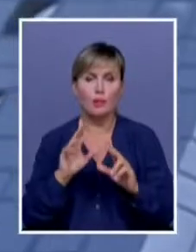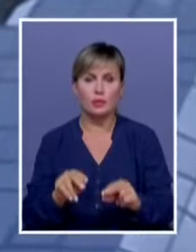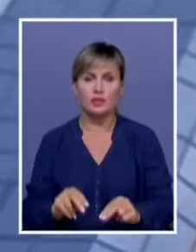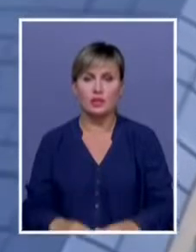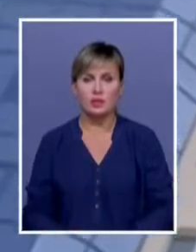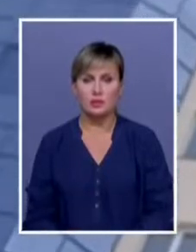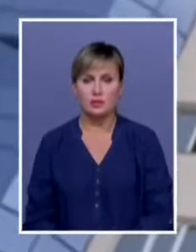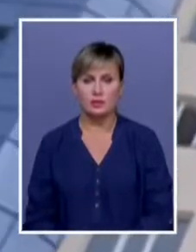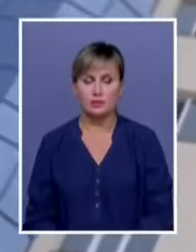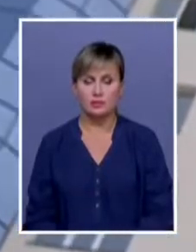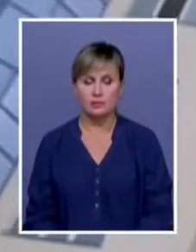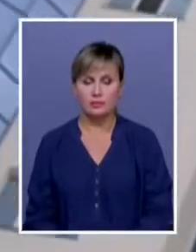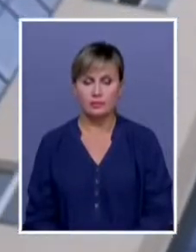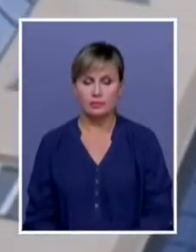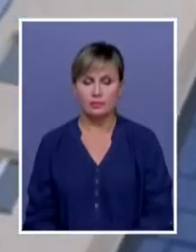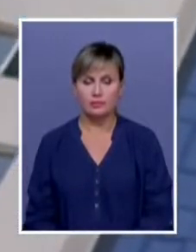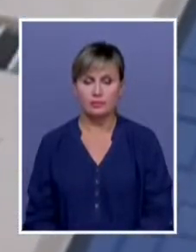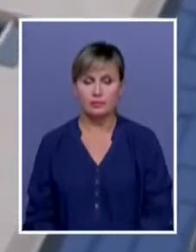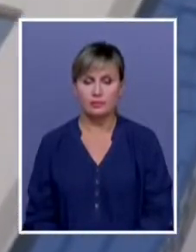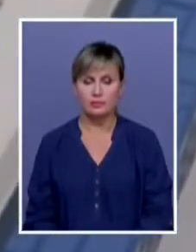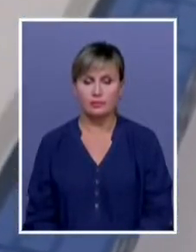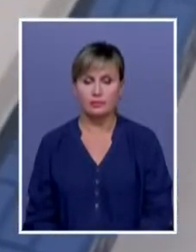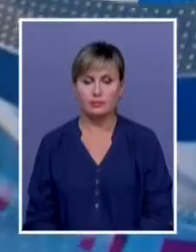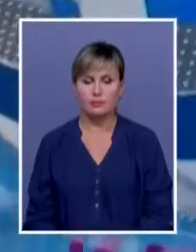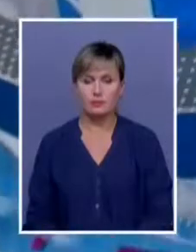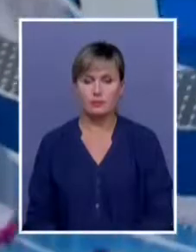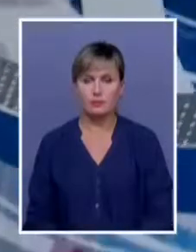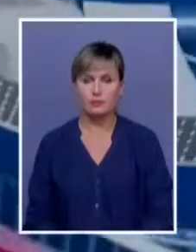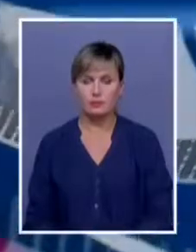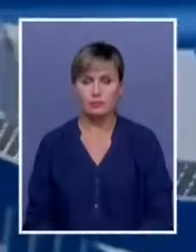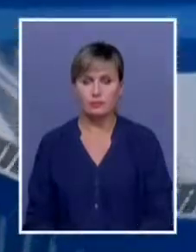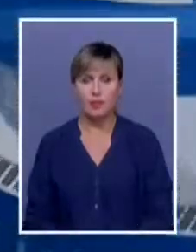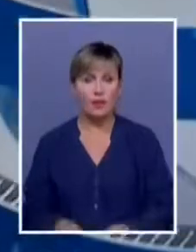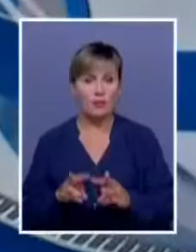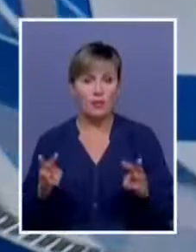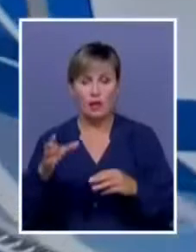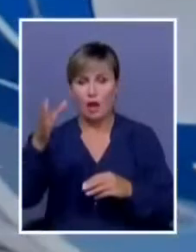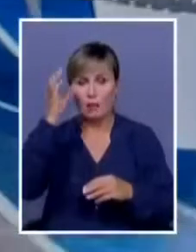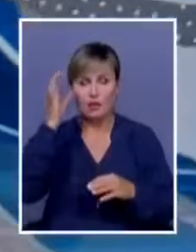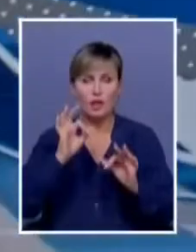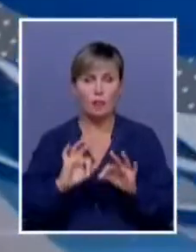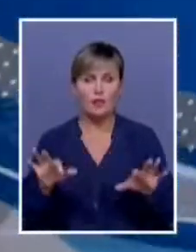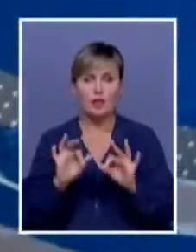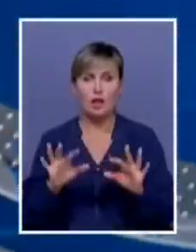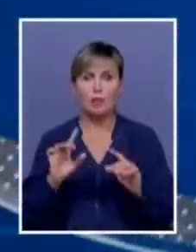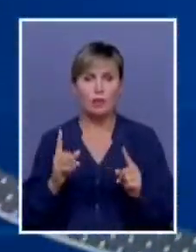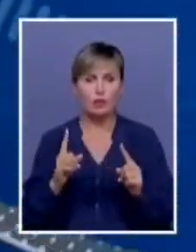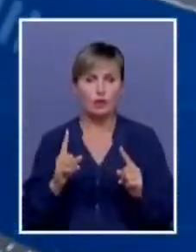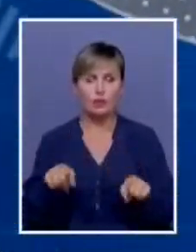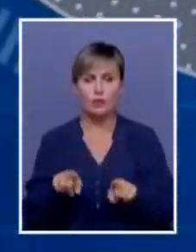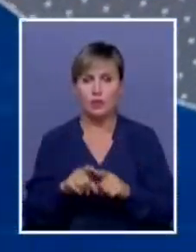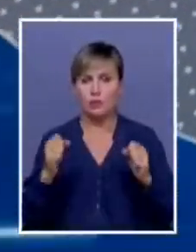Мира Альжанова, Даниар Умар, телеканал АМТ, Нур-Султан. В Министерстве образования объяснили, почему